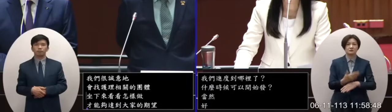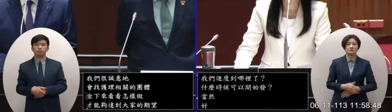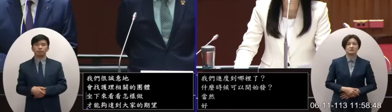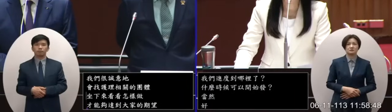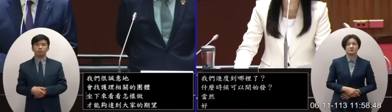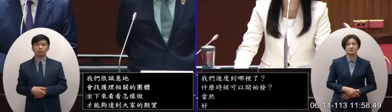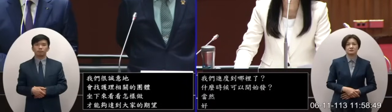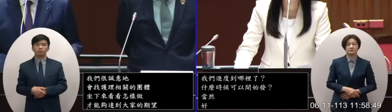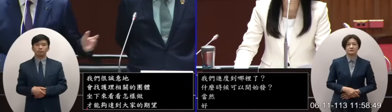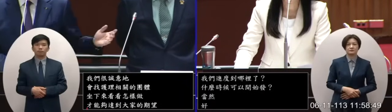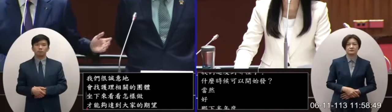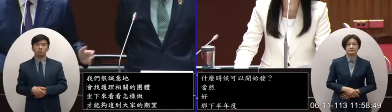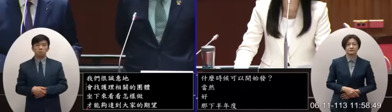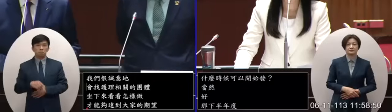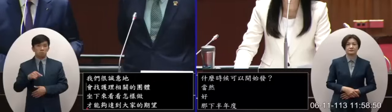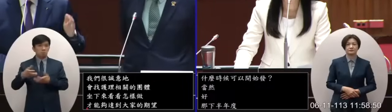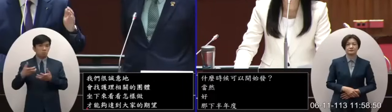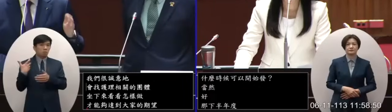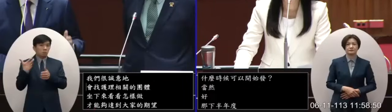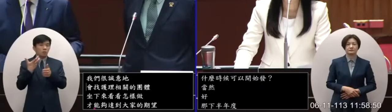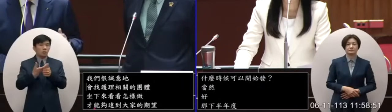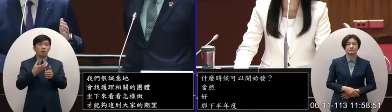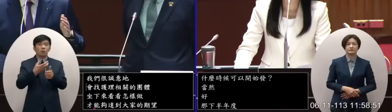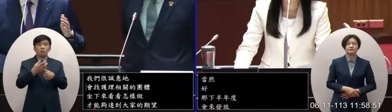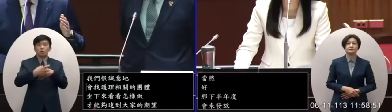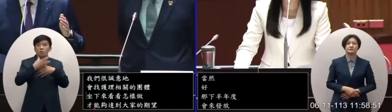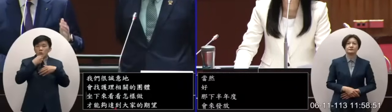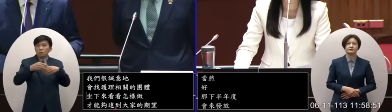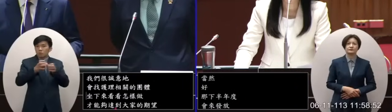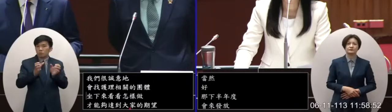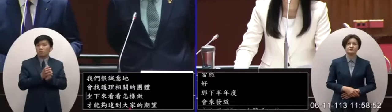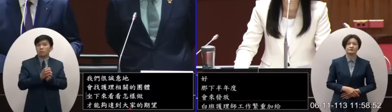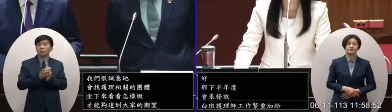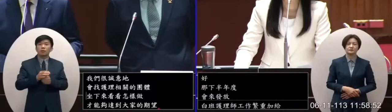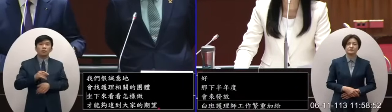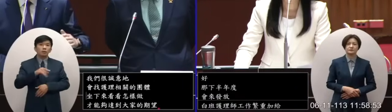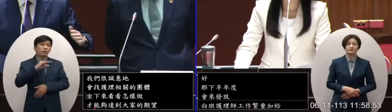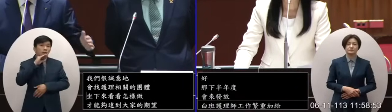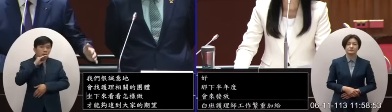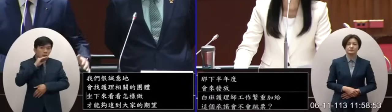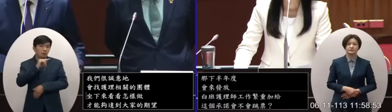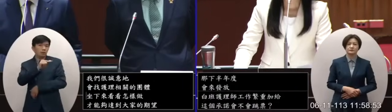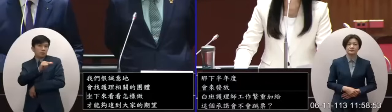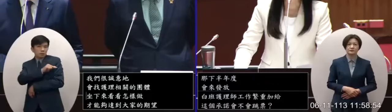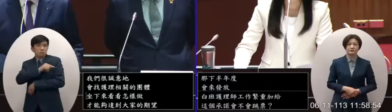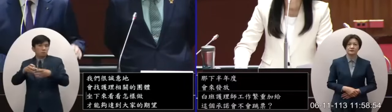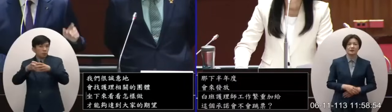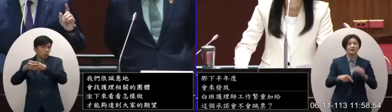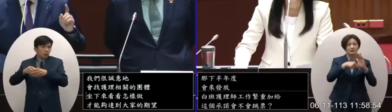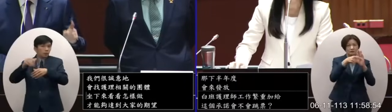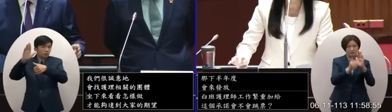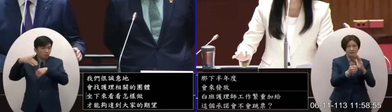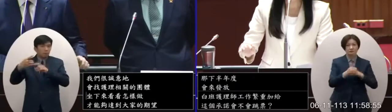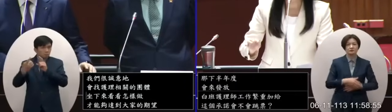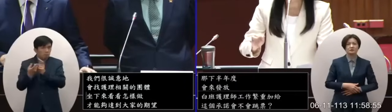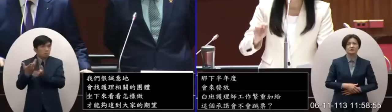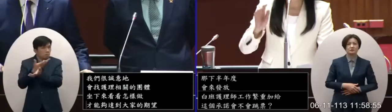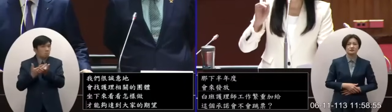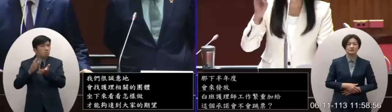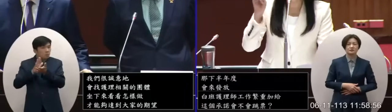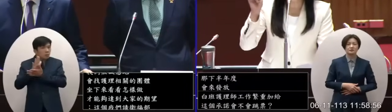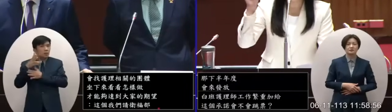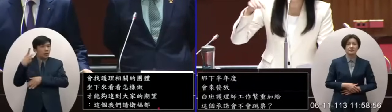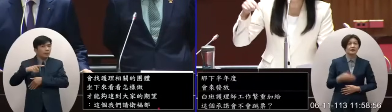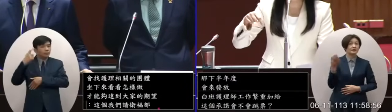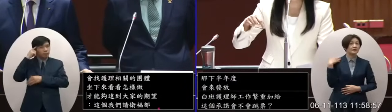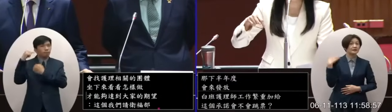这个我们请卫福部，他一定要跟护理师的团体 去做很好的沟通之后，再求一个公平的计